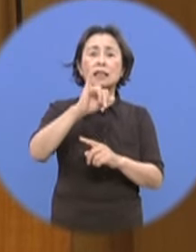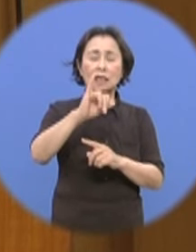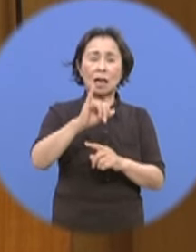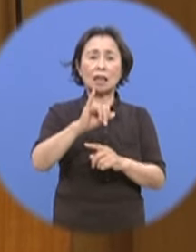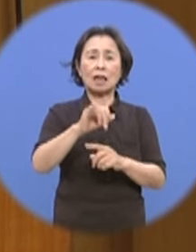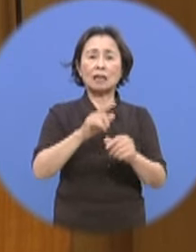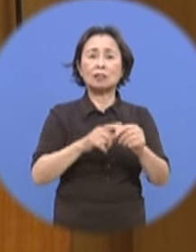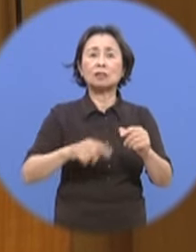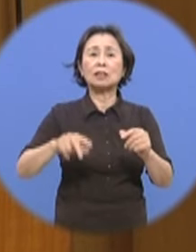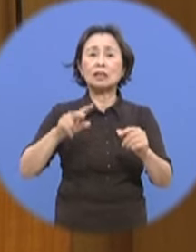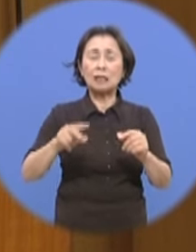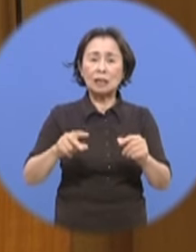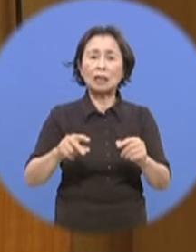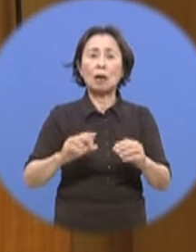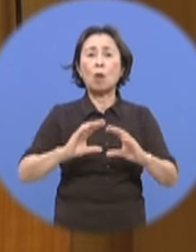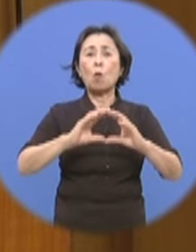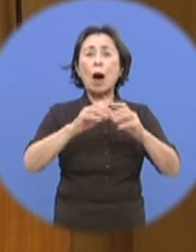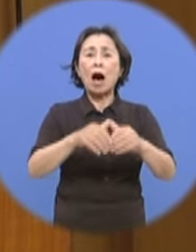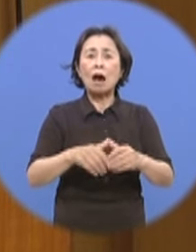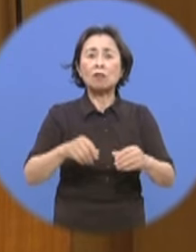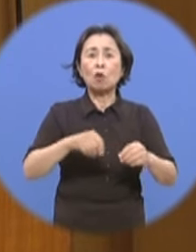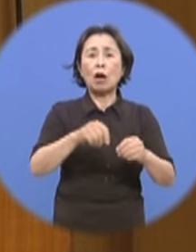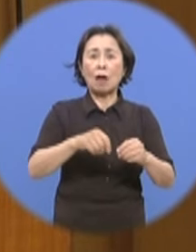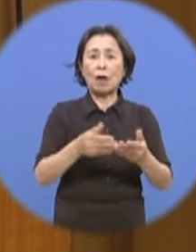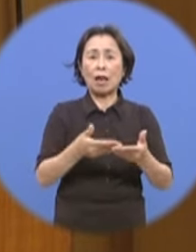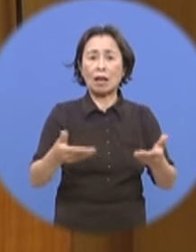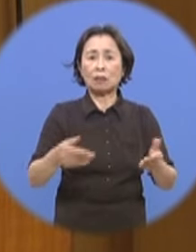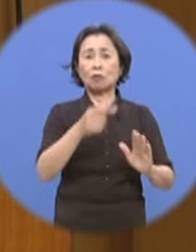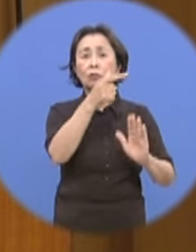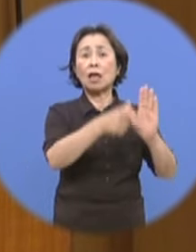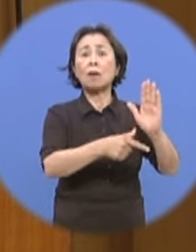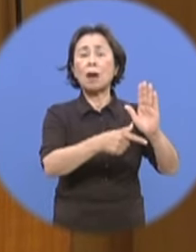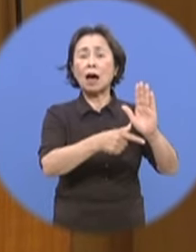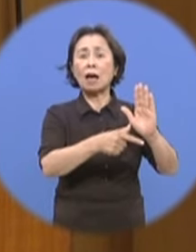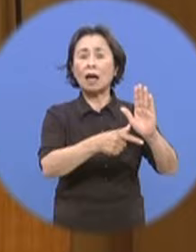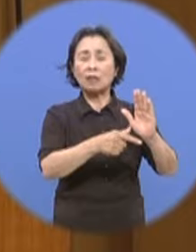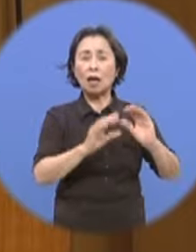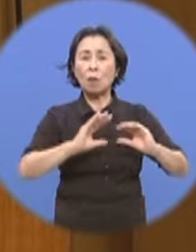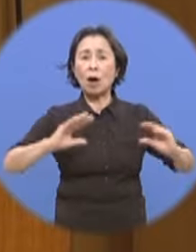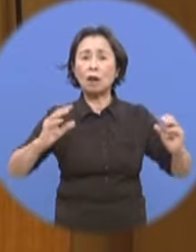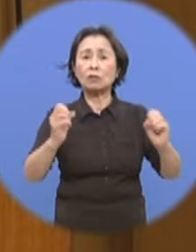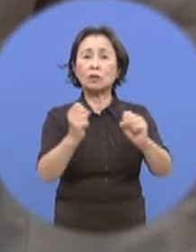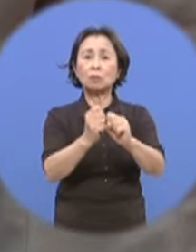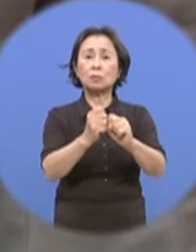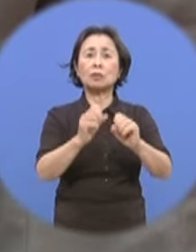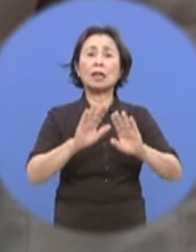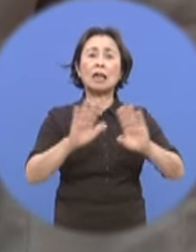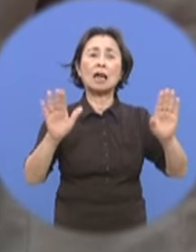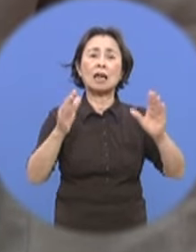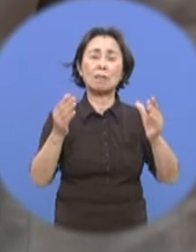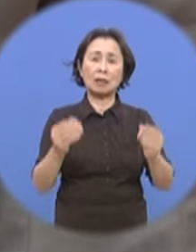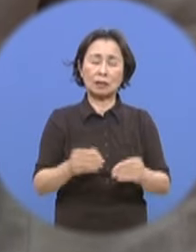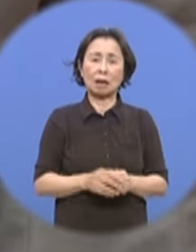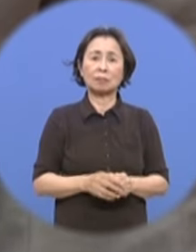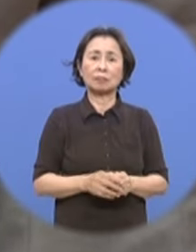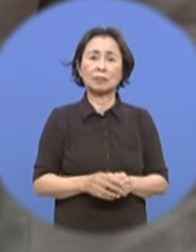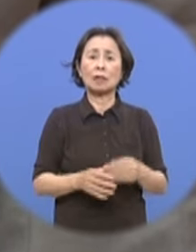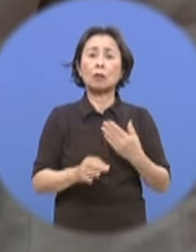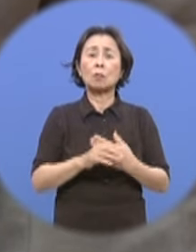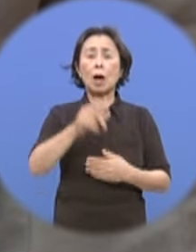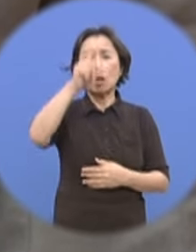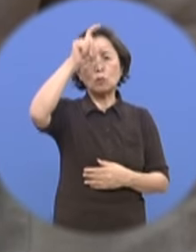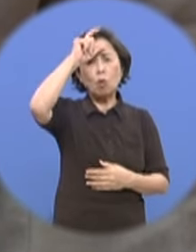と題したワークショップが行われました3つの文化会に参加した人たが集まりトルコや